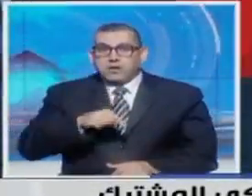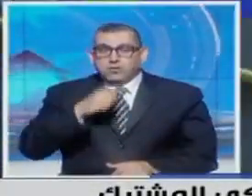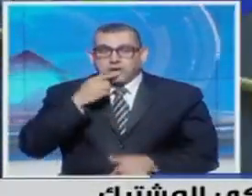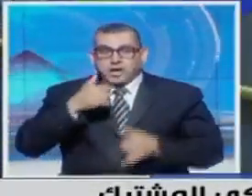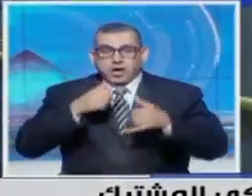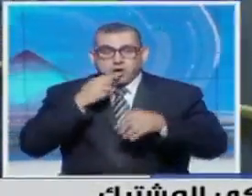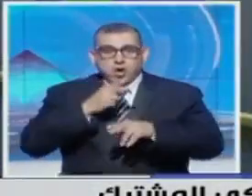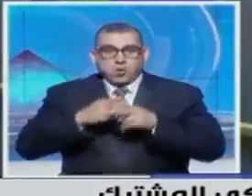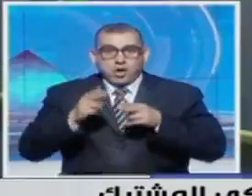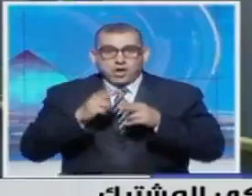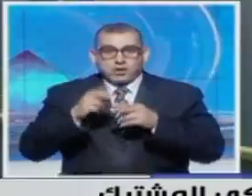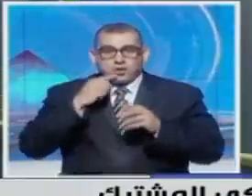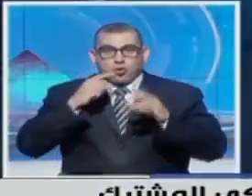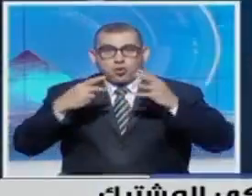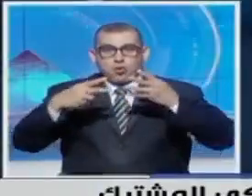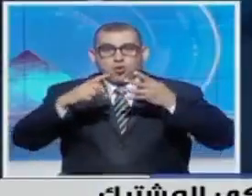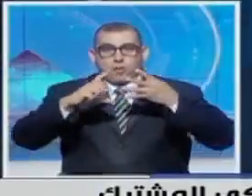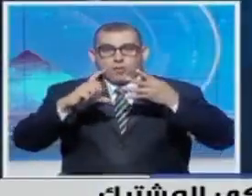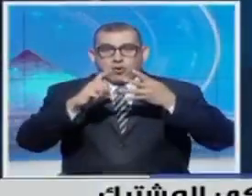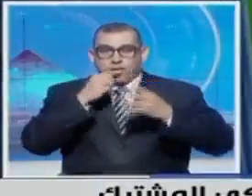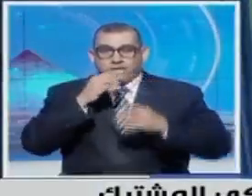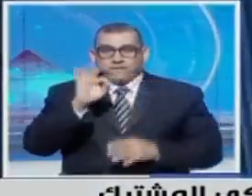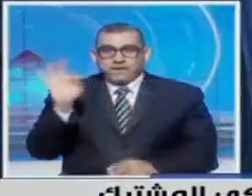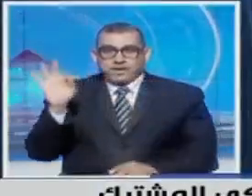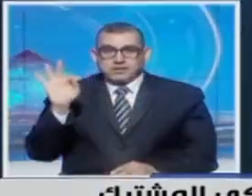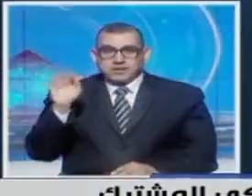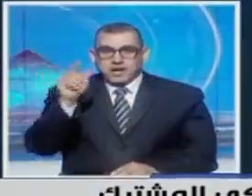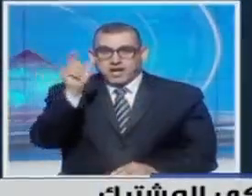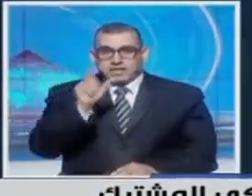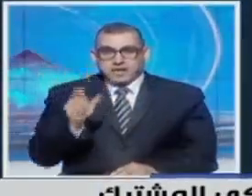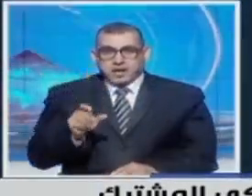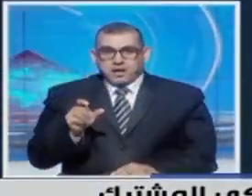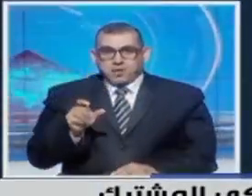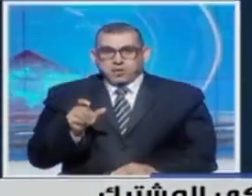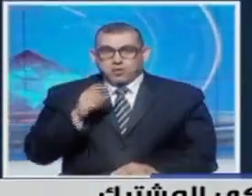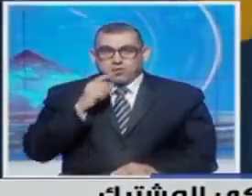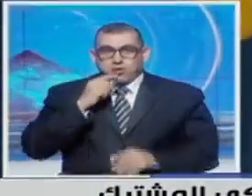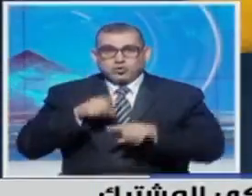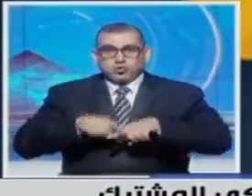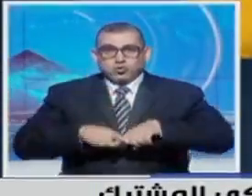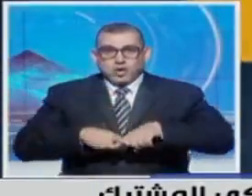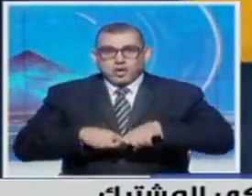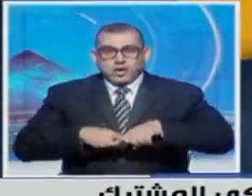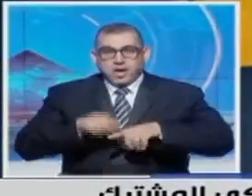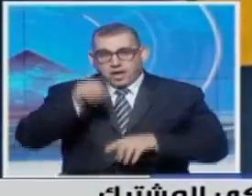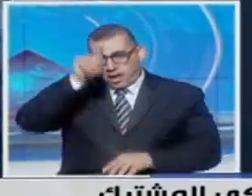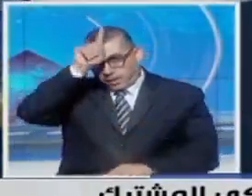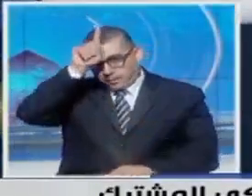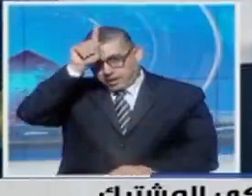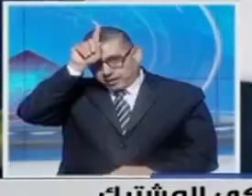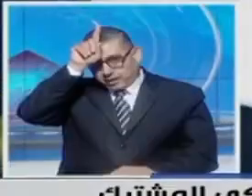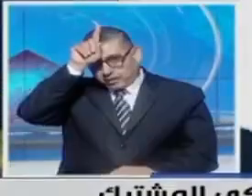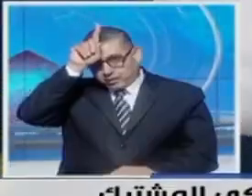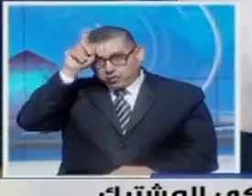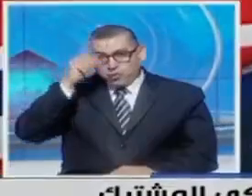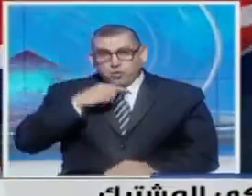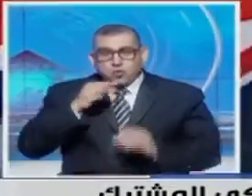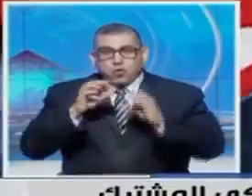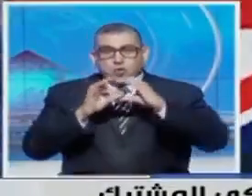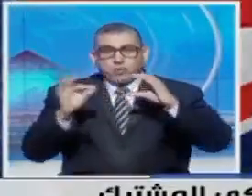والكويت وجزر القمر وفرنسا وإيطاليا واليونان وألمانيا